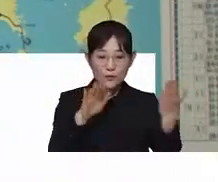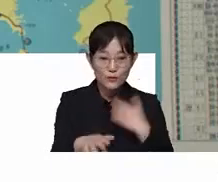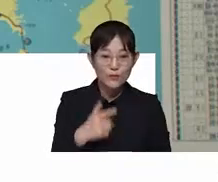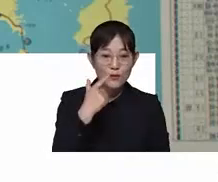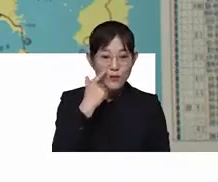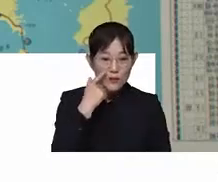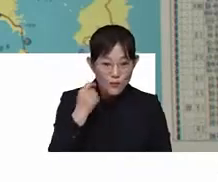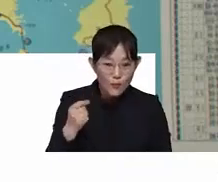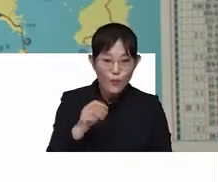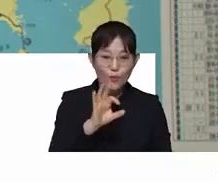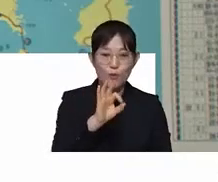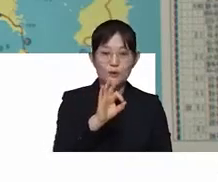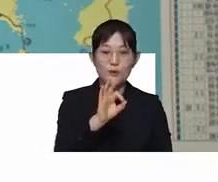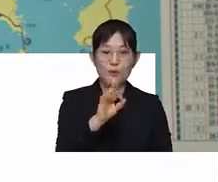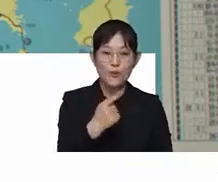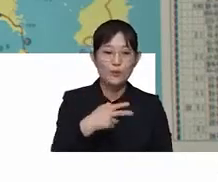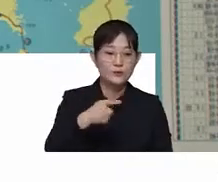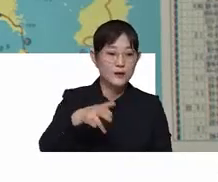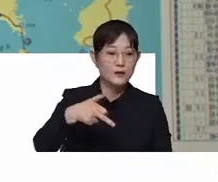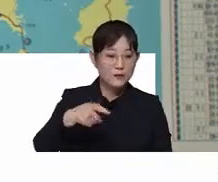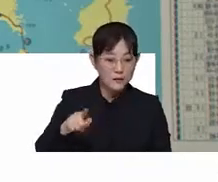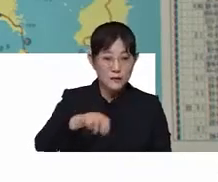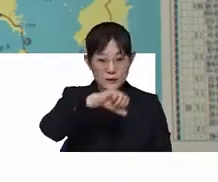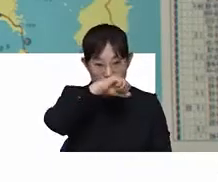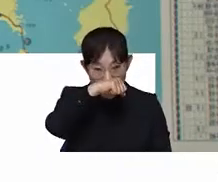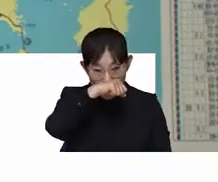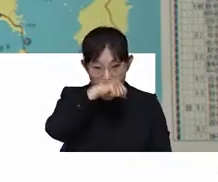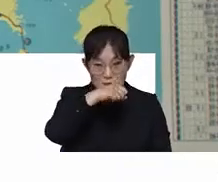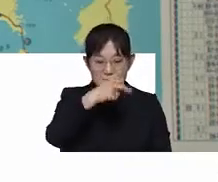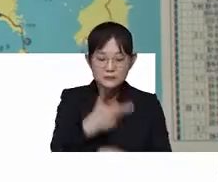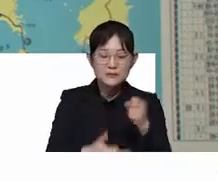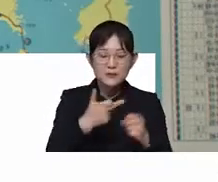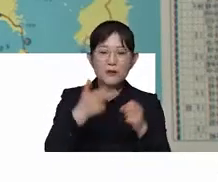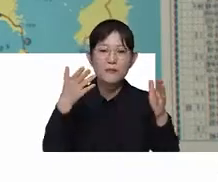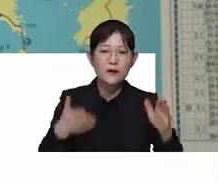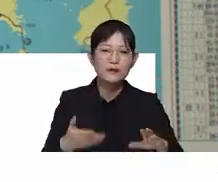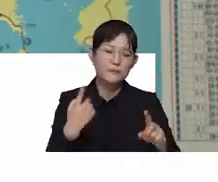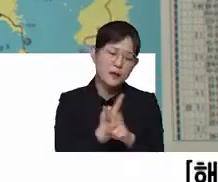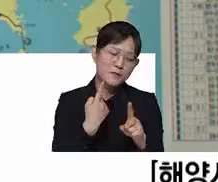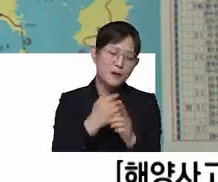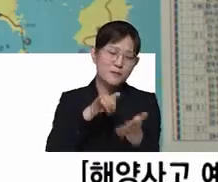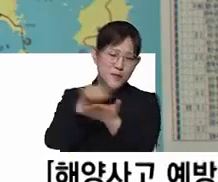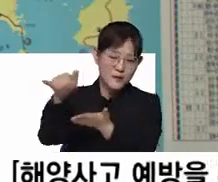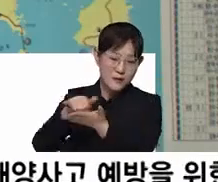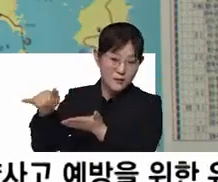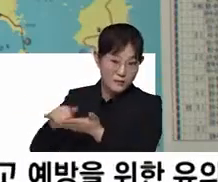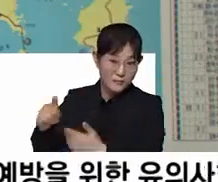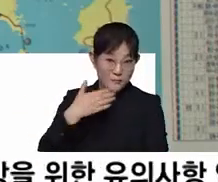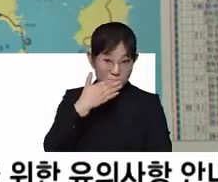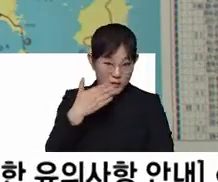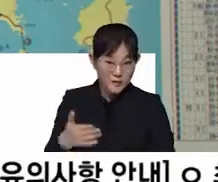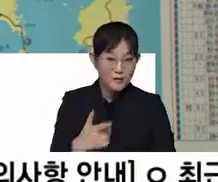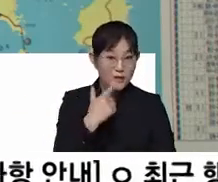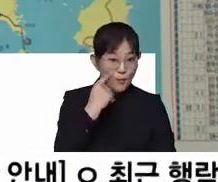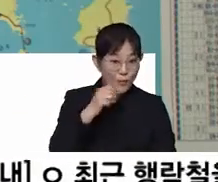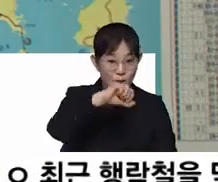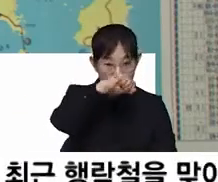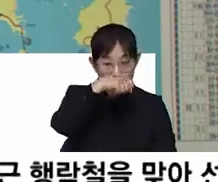오사카, 대만, 타이페이 등 17년 만에 국제노선이 매일 운행하게 됐습니다. 이제 일본과